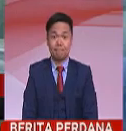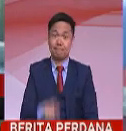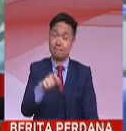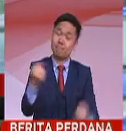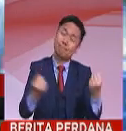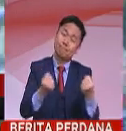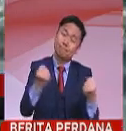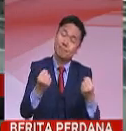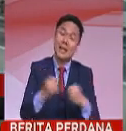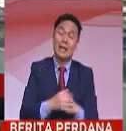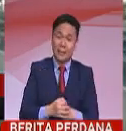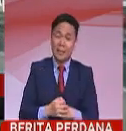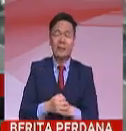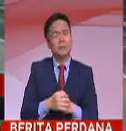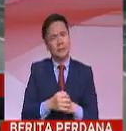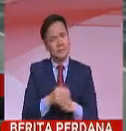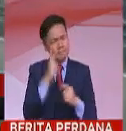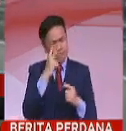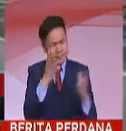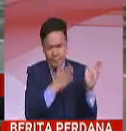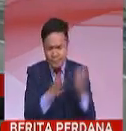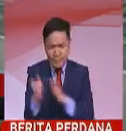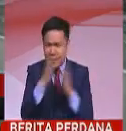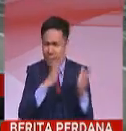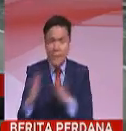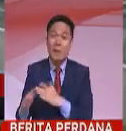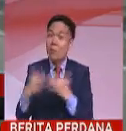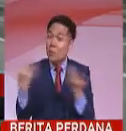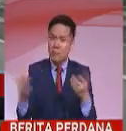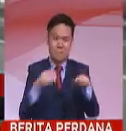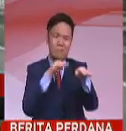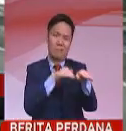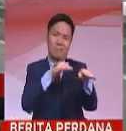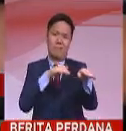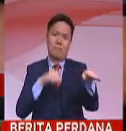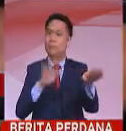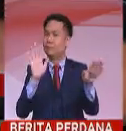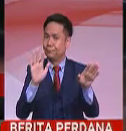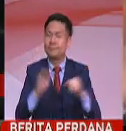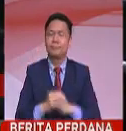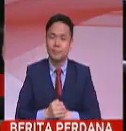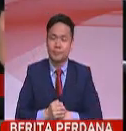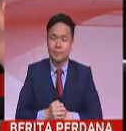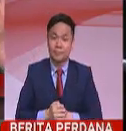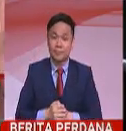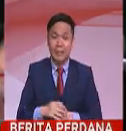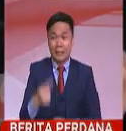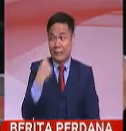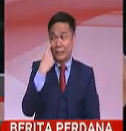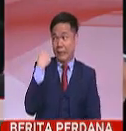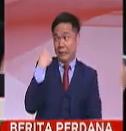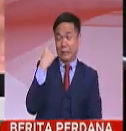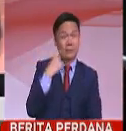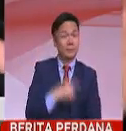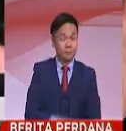juga merancang perjalanan dengan baik bagi mengelak kesesakan. Kalau saya tadi